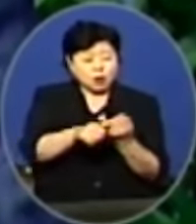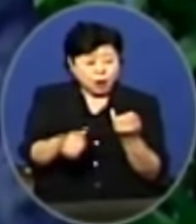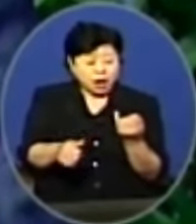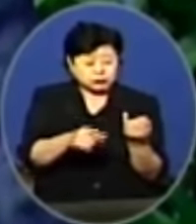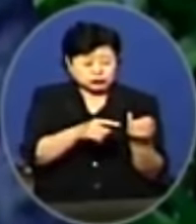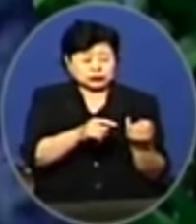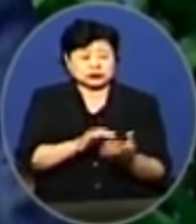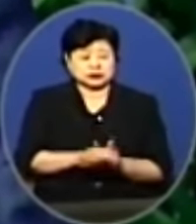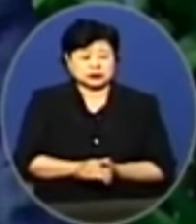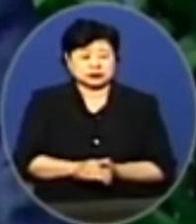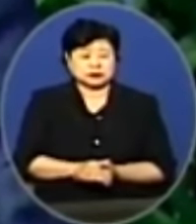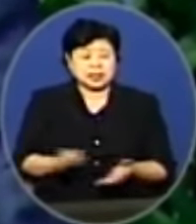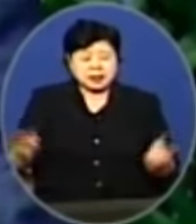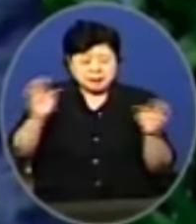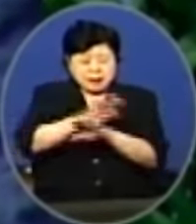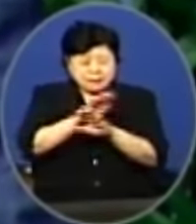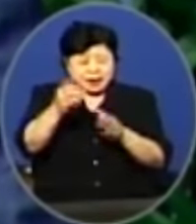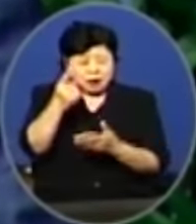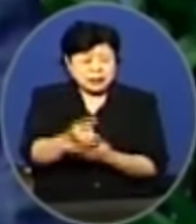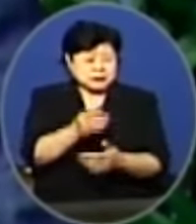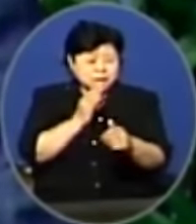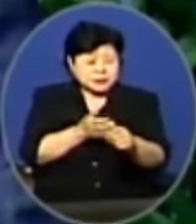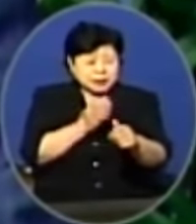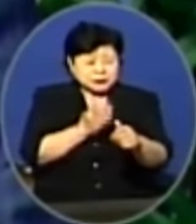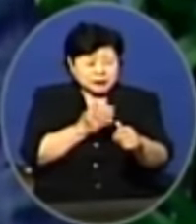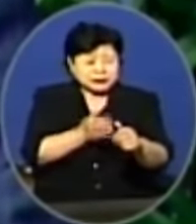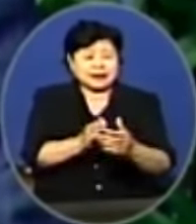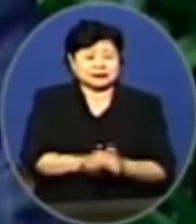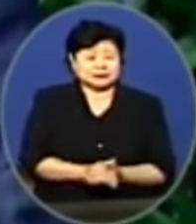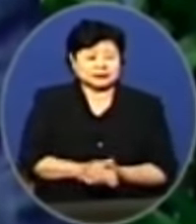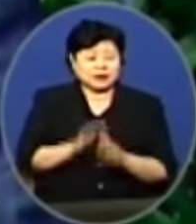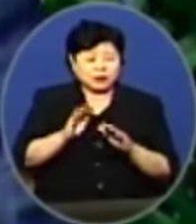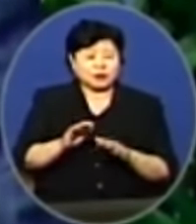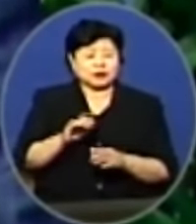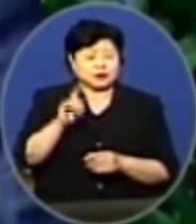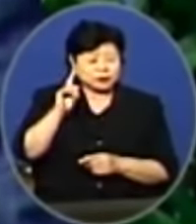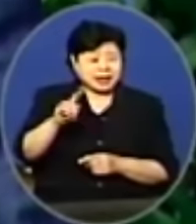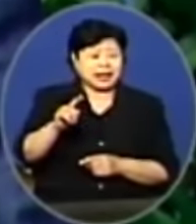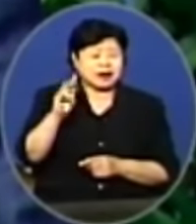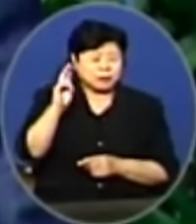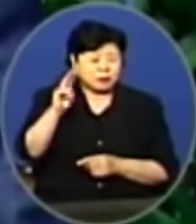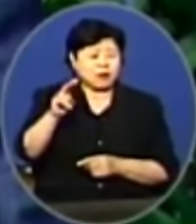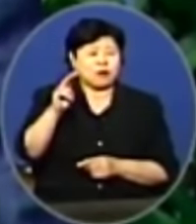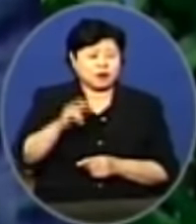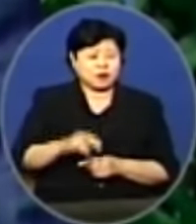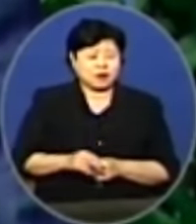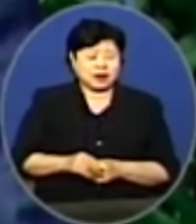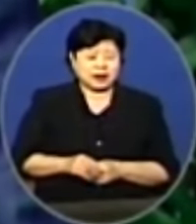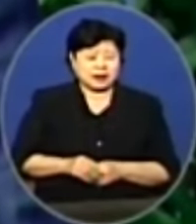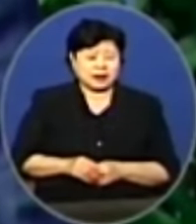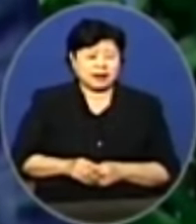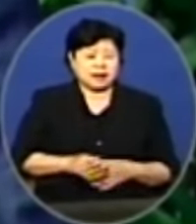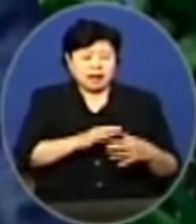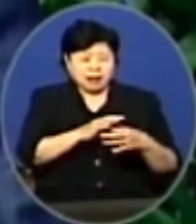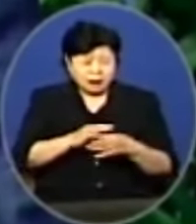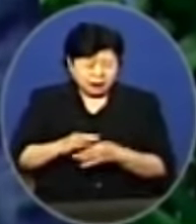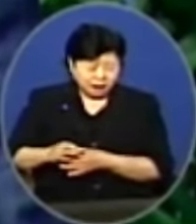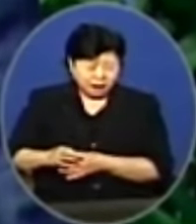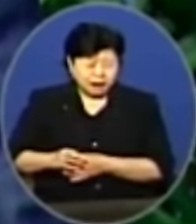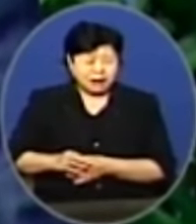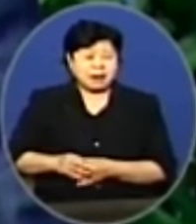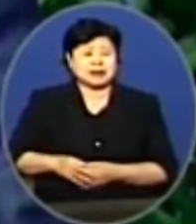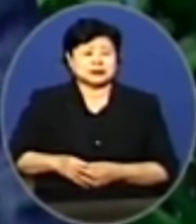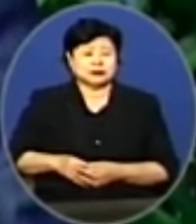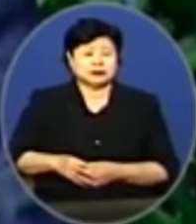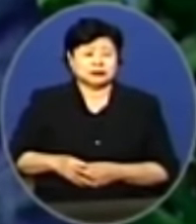과부가 밤낮으로 오는 것입니다. 오늘 왔으면 내일 또 오고 모레 오고 시계가 필요 없어요. 그